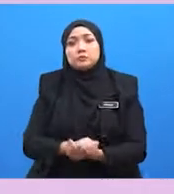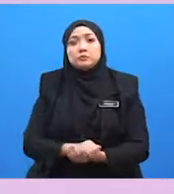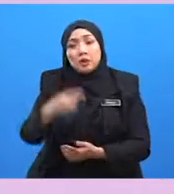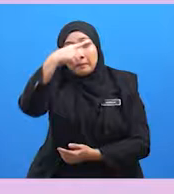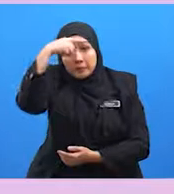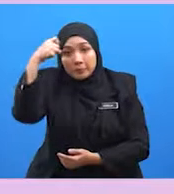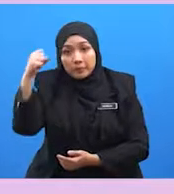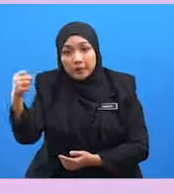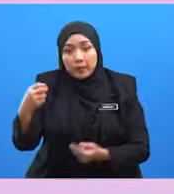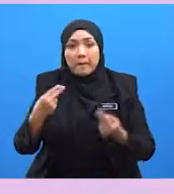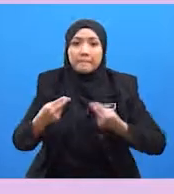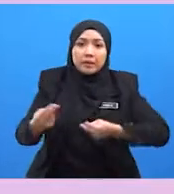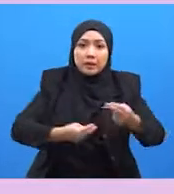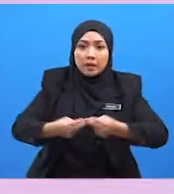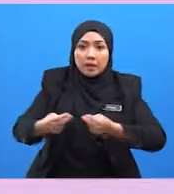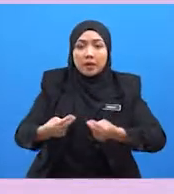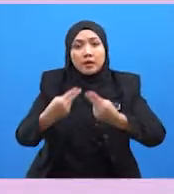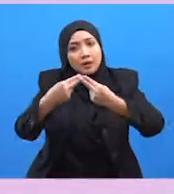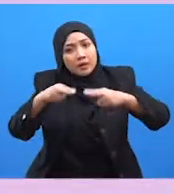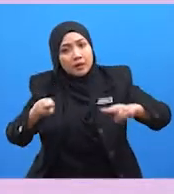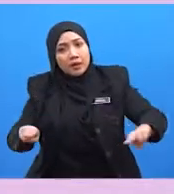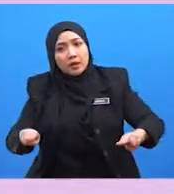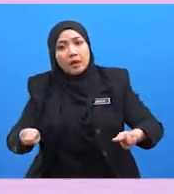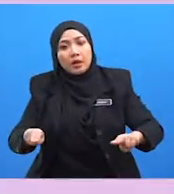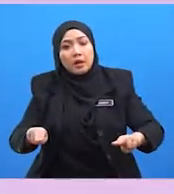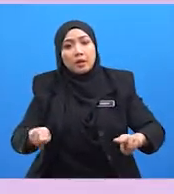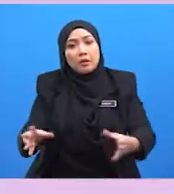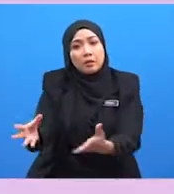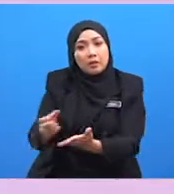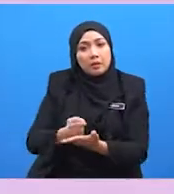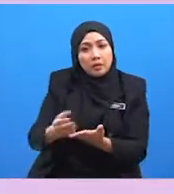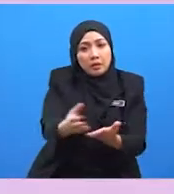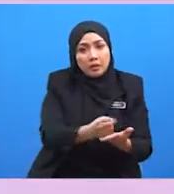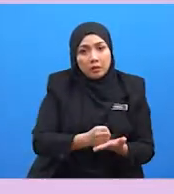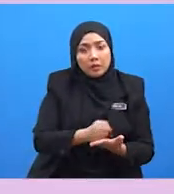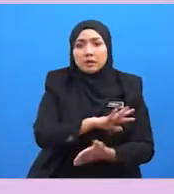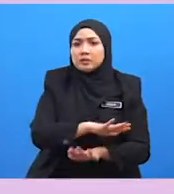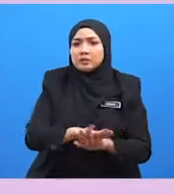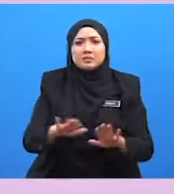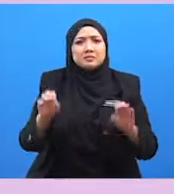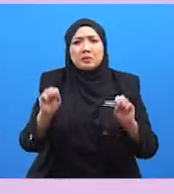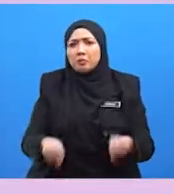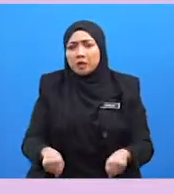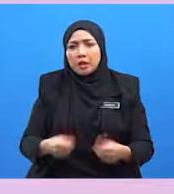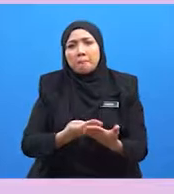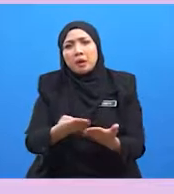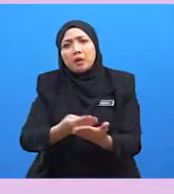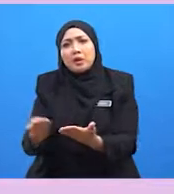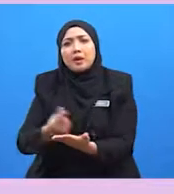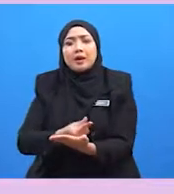Menyebabkan perniagaan kehilangan pendapatan dan tidak mampu membayar gaji